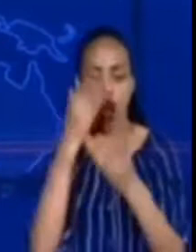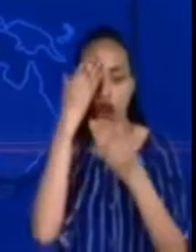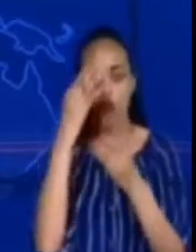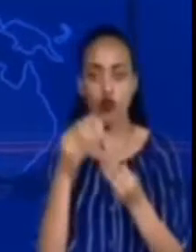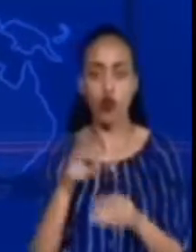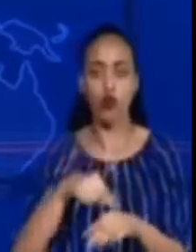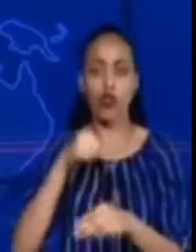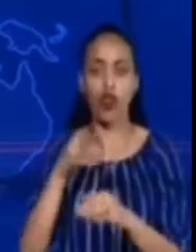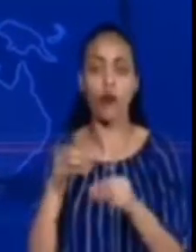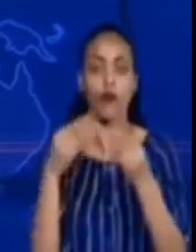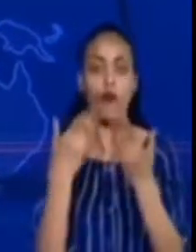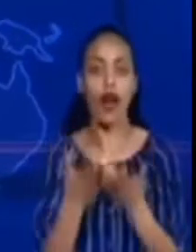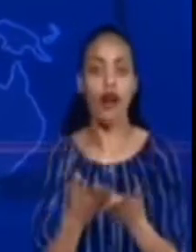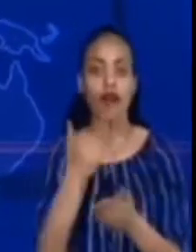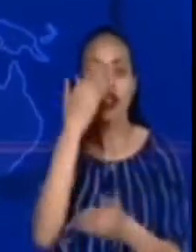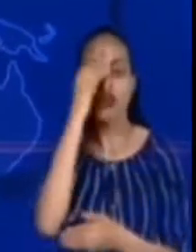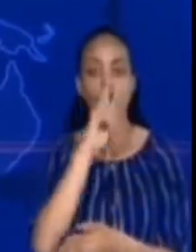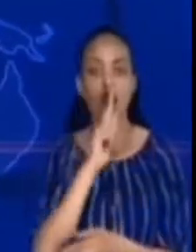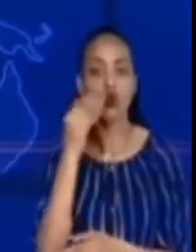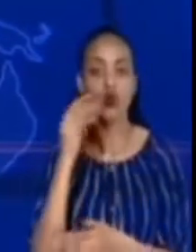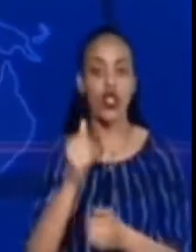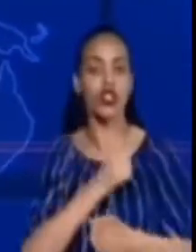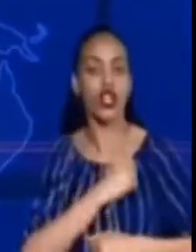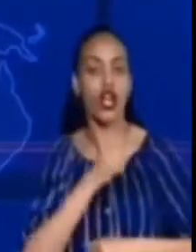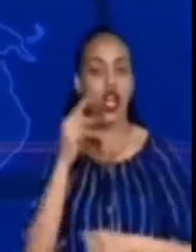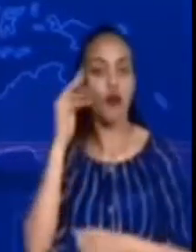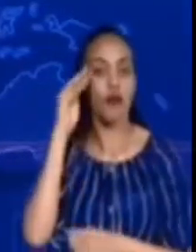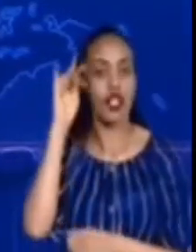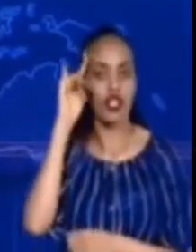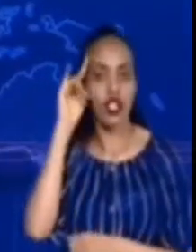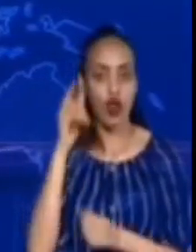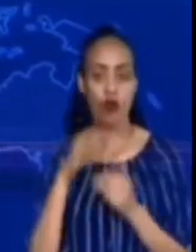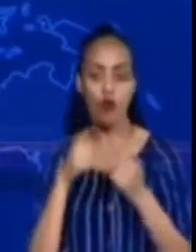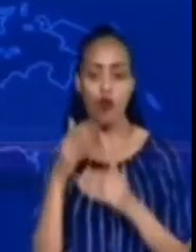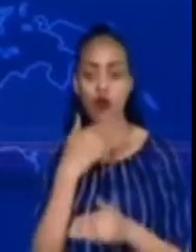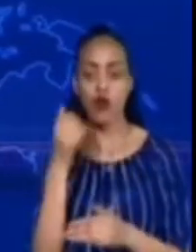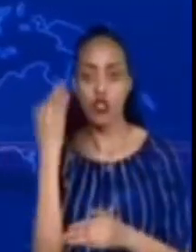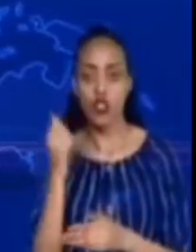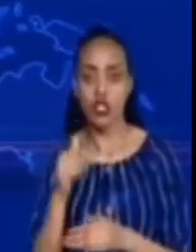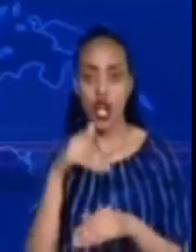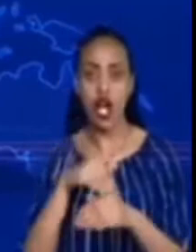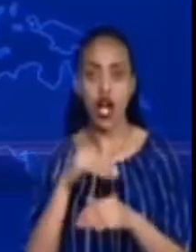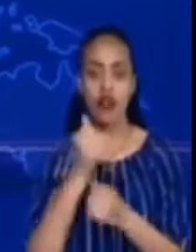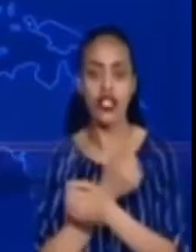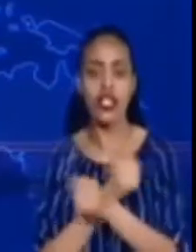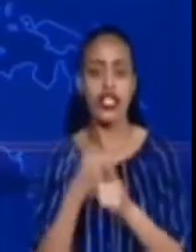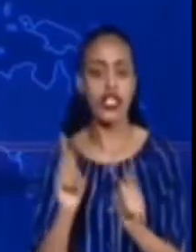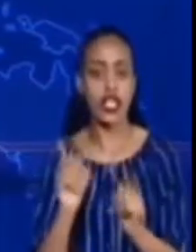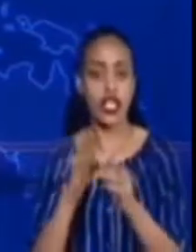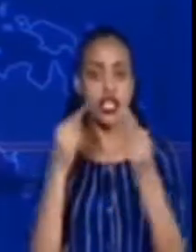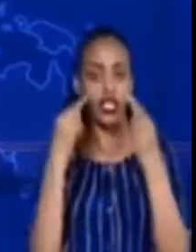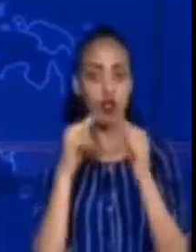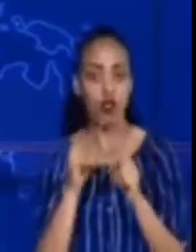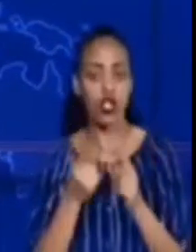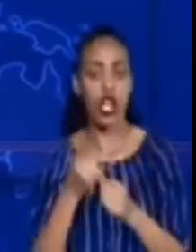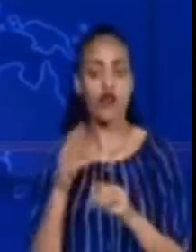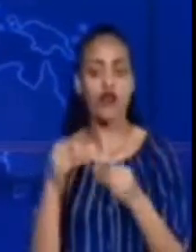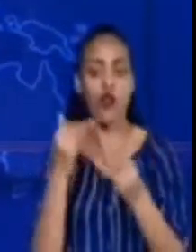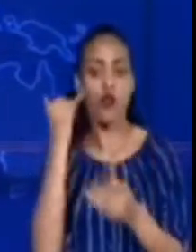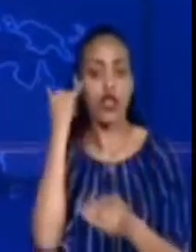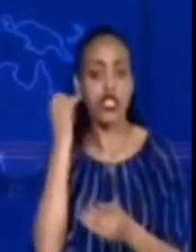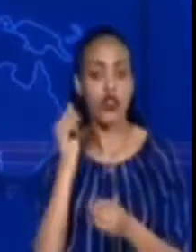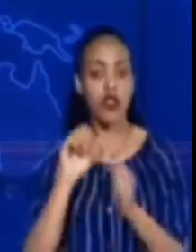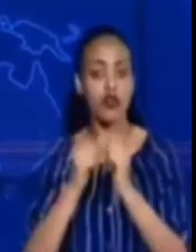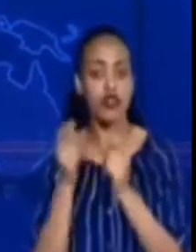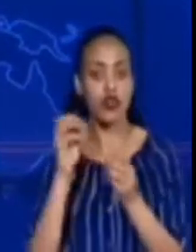ለልጆቹ ሀብትም ያወርሱ ለልጆቹ እንትን ቢያደርጉ ነው የሚሻለው እንጂ ጥሩ አይደለም እርሶ እንደዚህ አይጠበቅም ዮኒ ማኛ